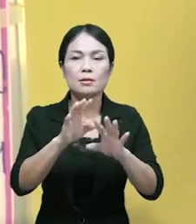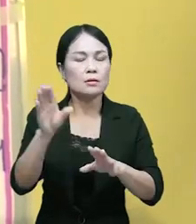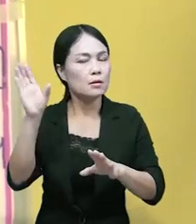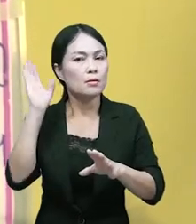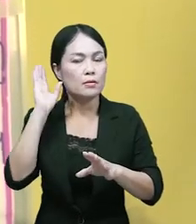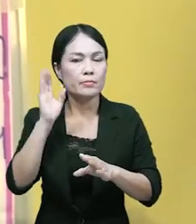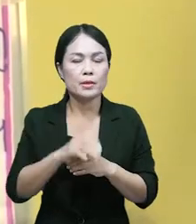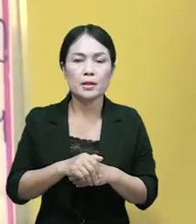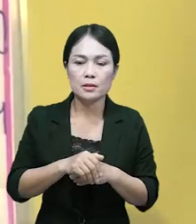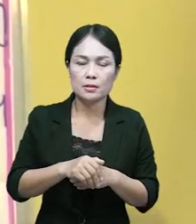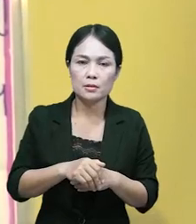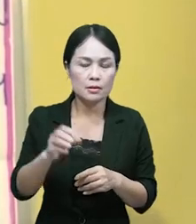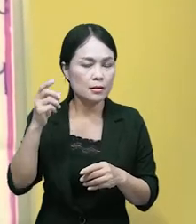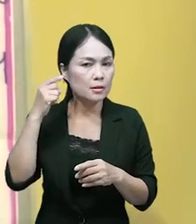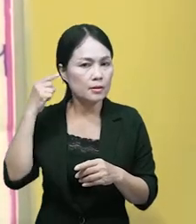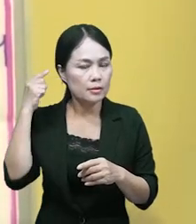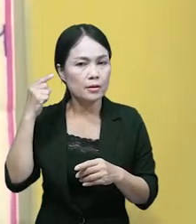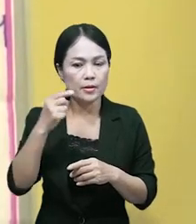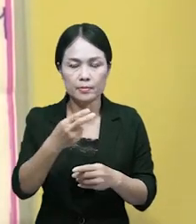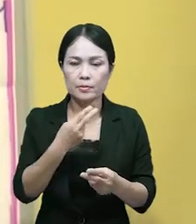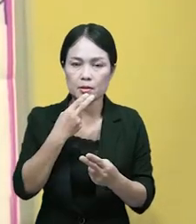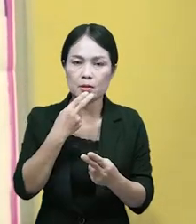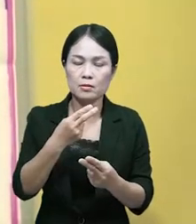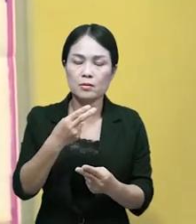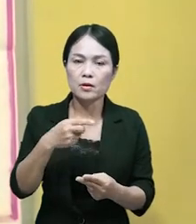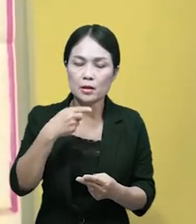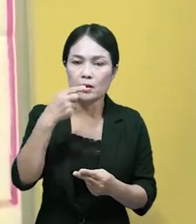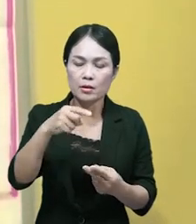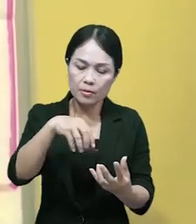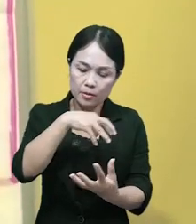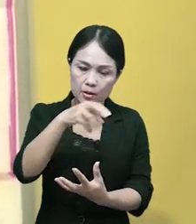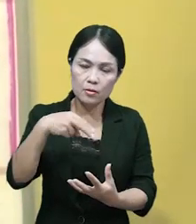ឮសូរសំឡេងឆ្លោយរៀងកងួវល